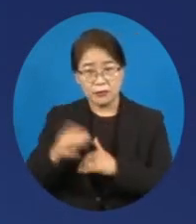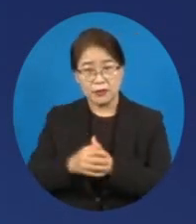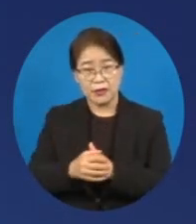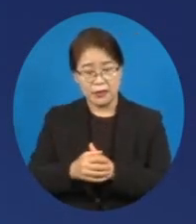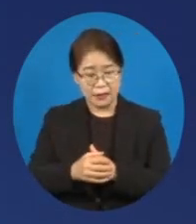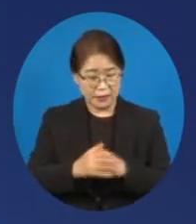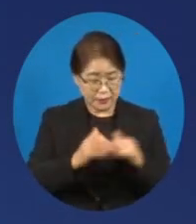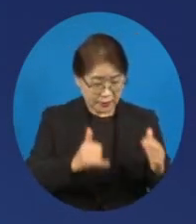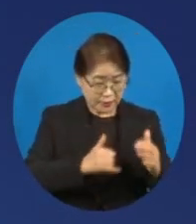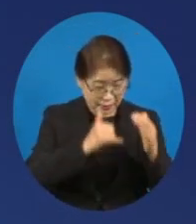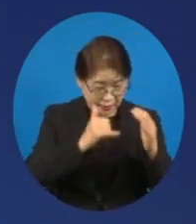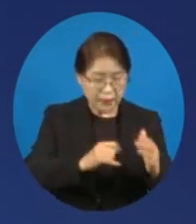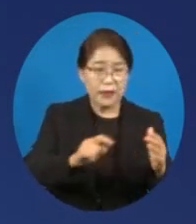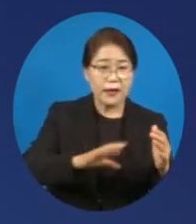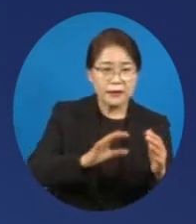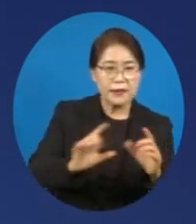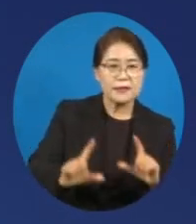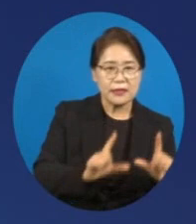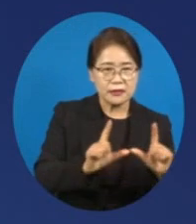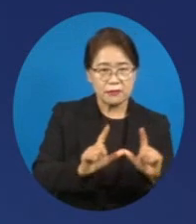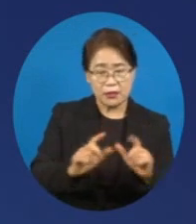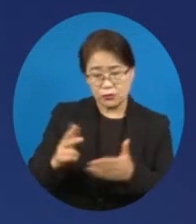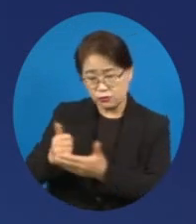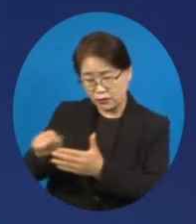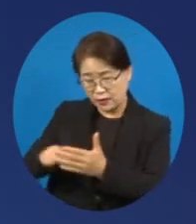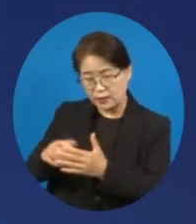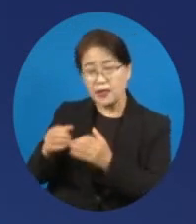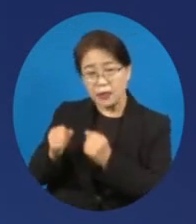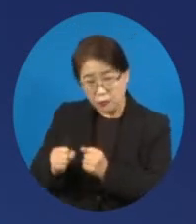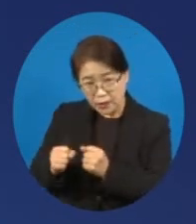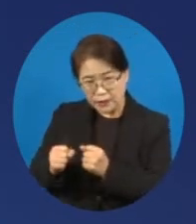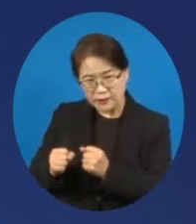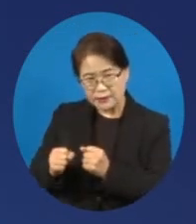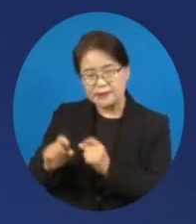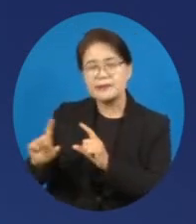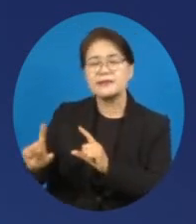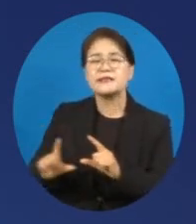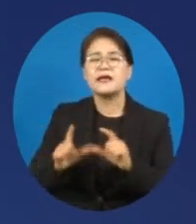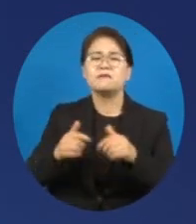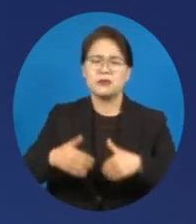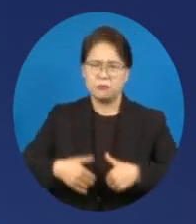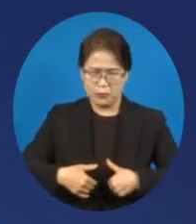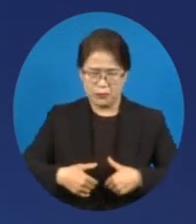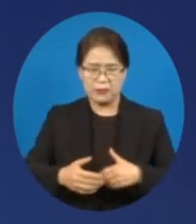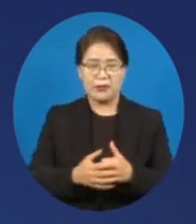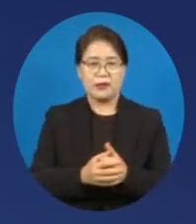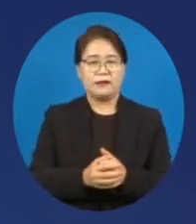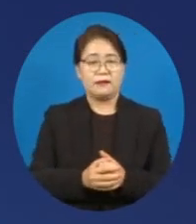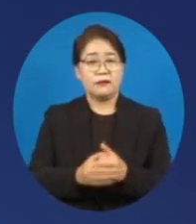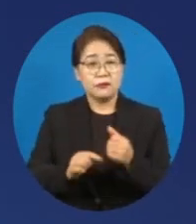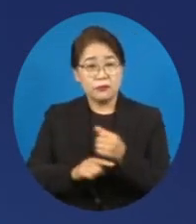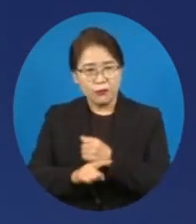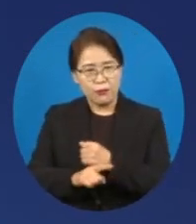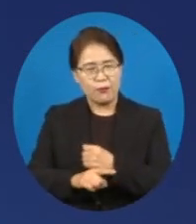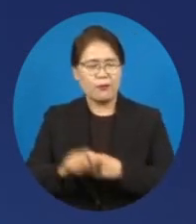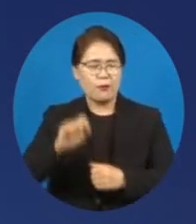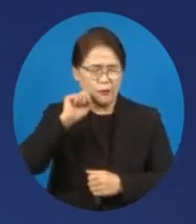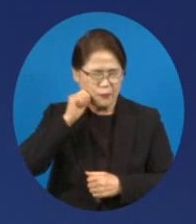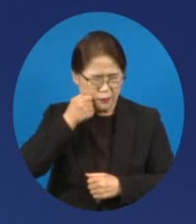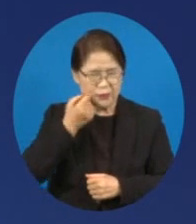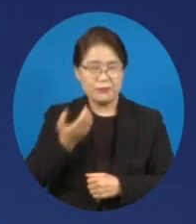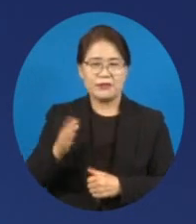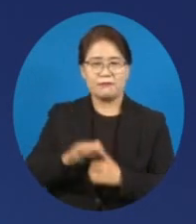살면서도 동시에 주 안에 거하는 삶을 살아야 한다는 거죠 이게 참 어렵지만